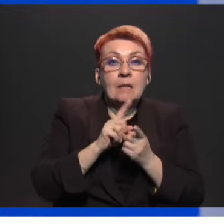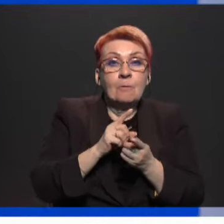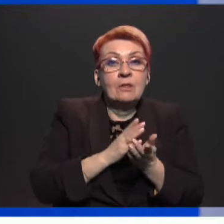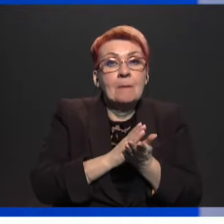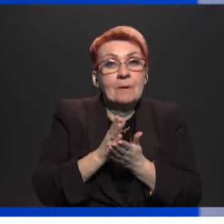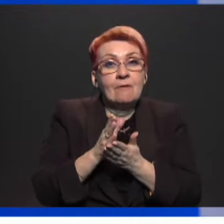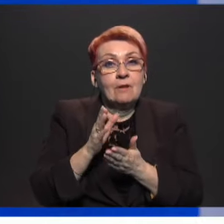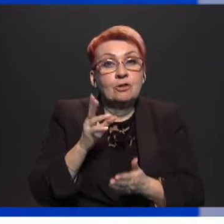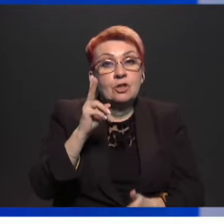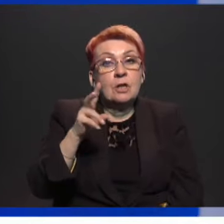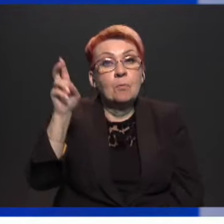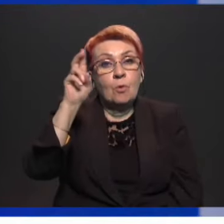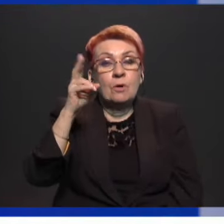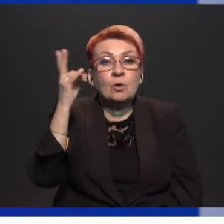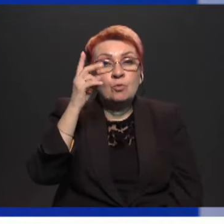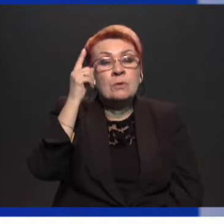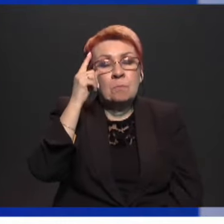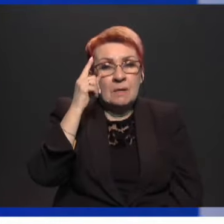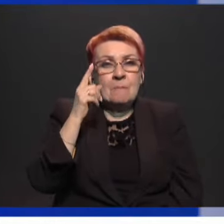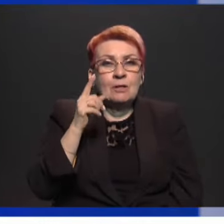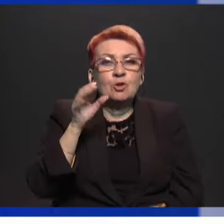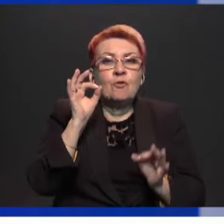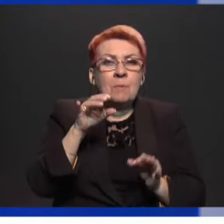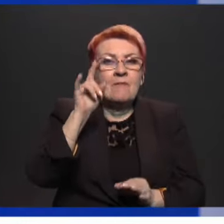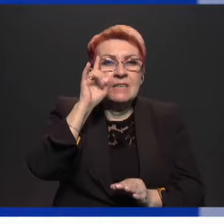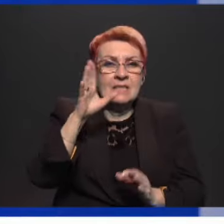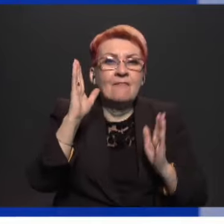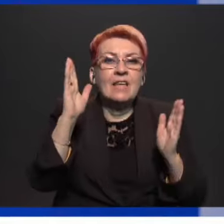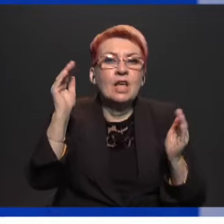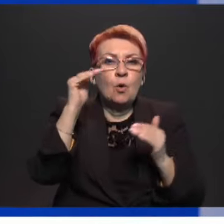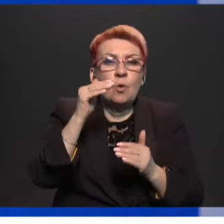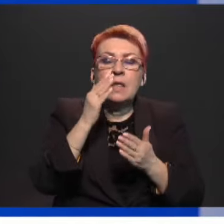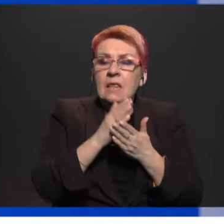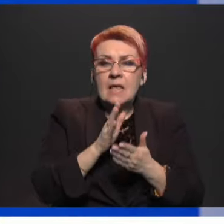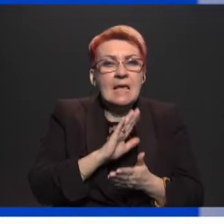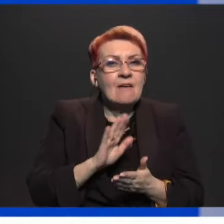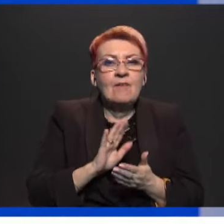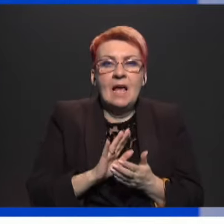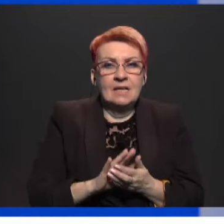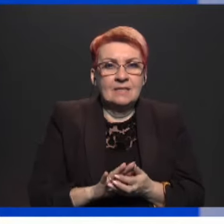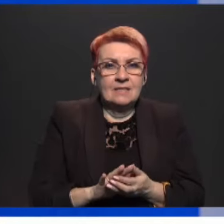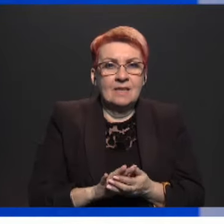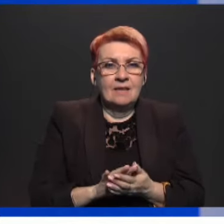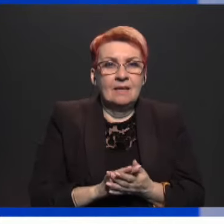Богу. Кроме того, надо понимать, что в православии икона не является